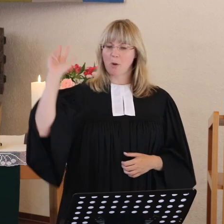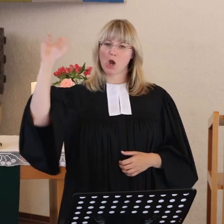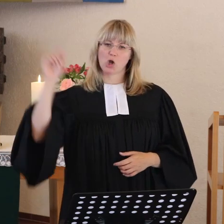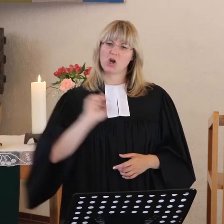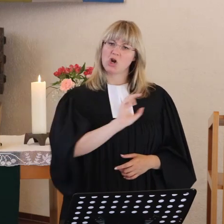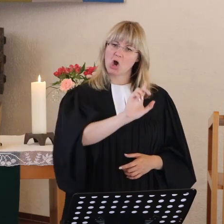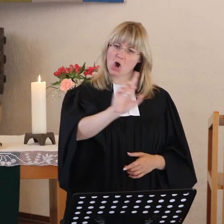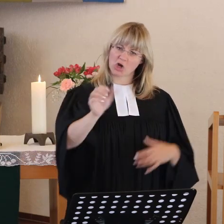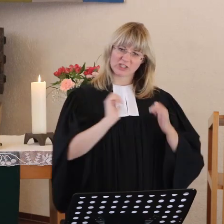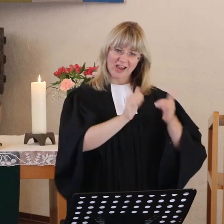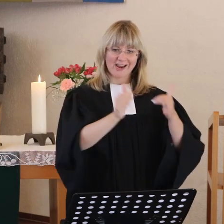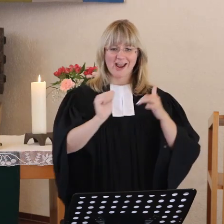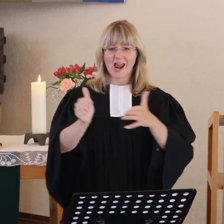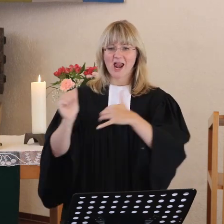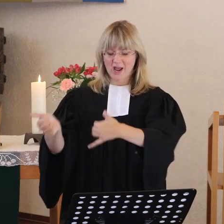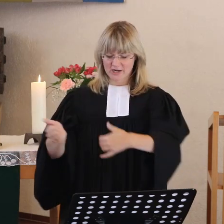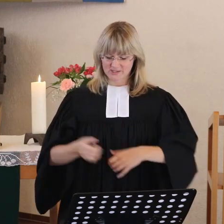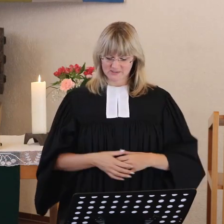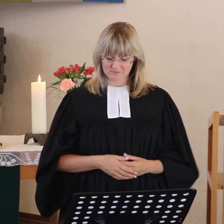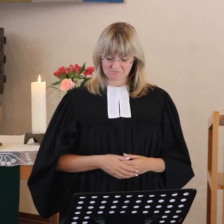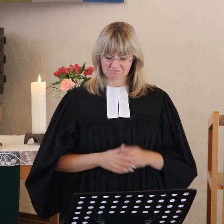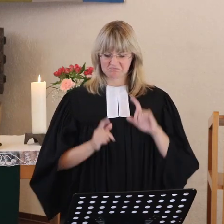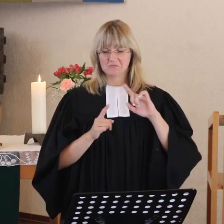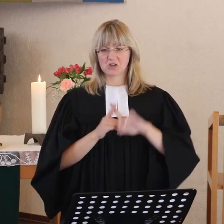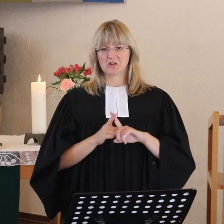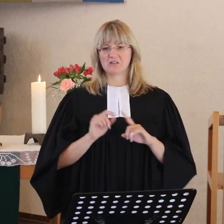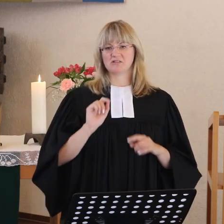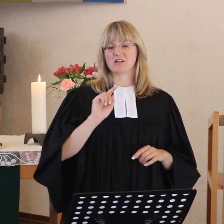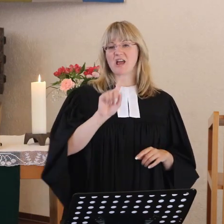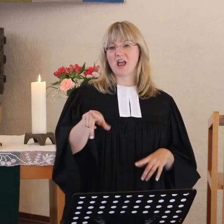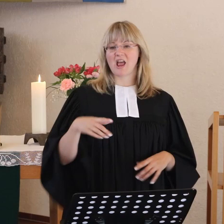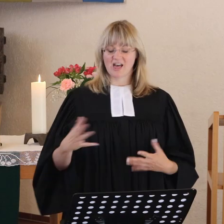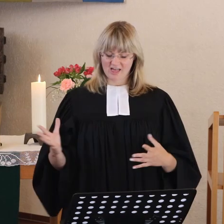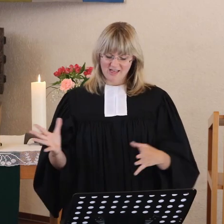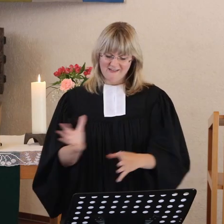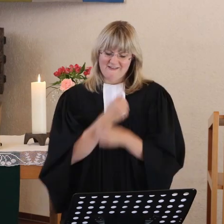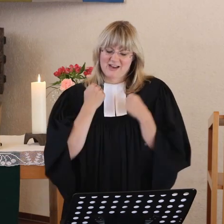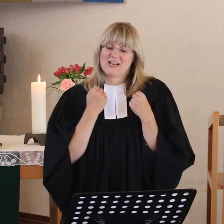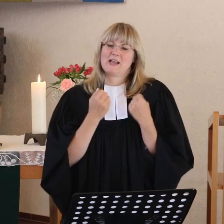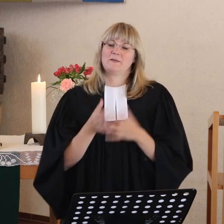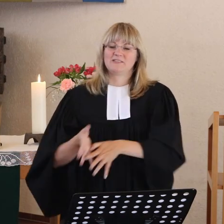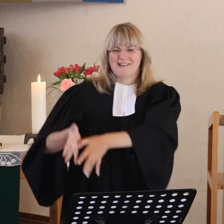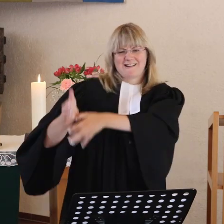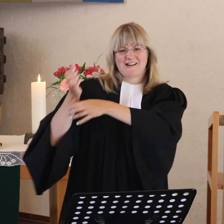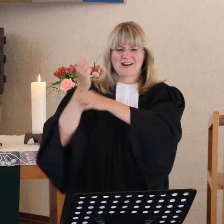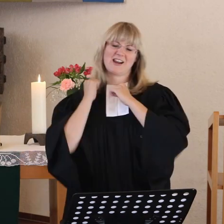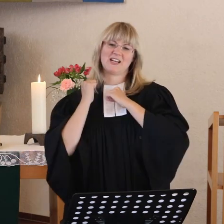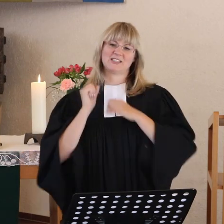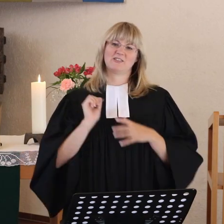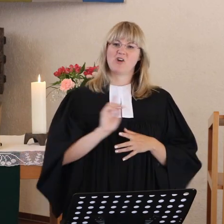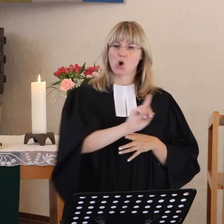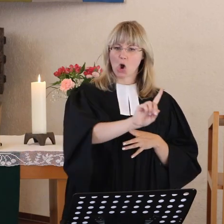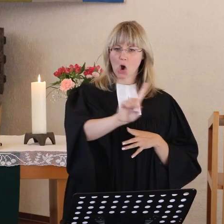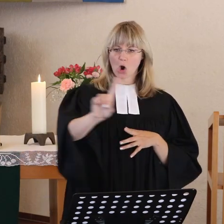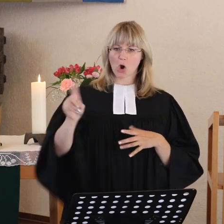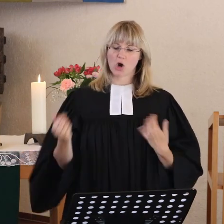fühlt und am Ende. Das kann sehr wehtun. Aber Gott holt euch da wieder